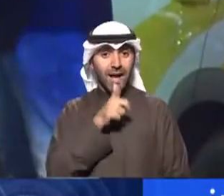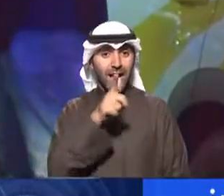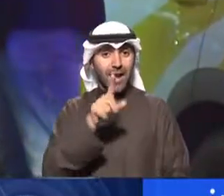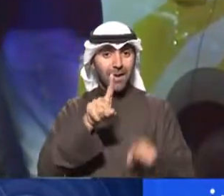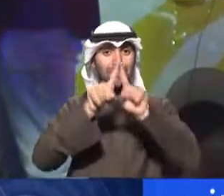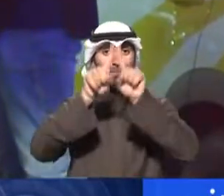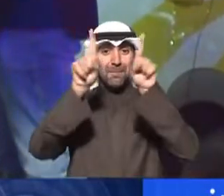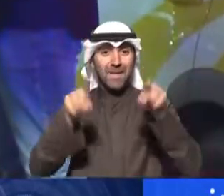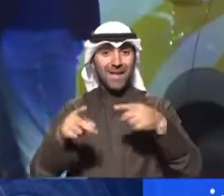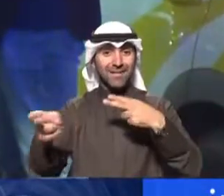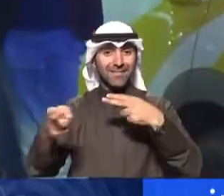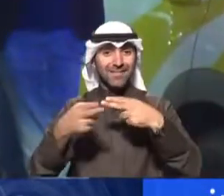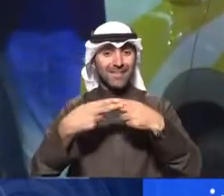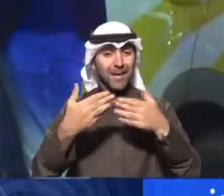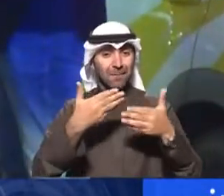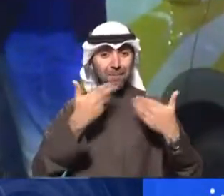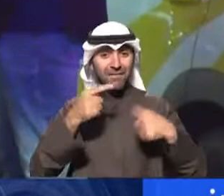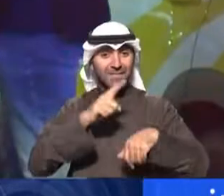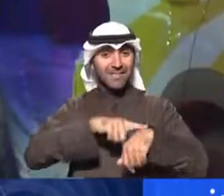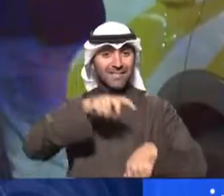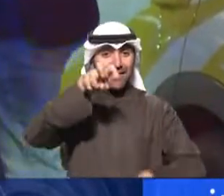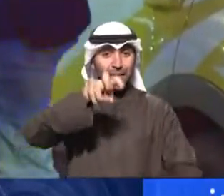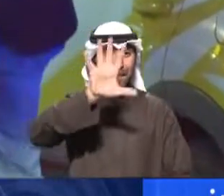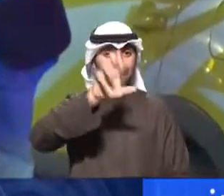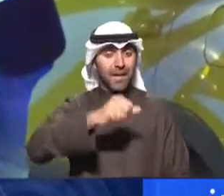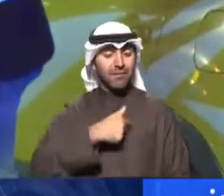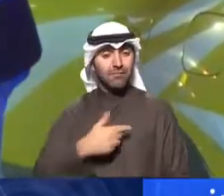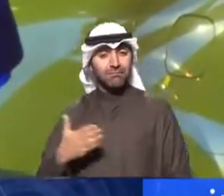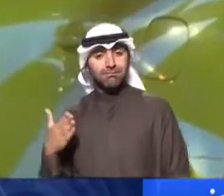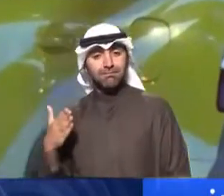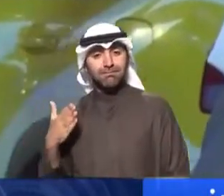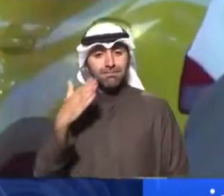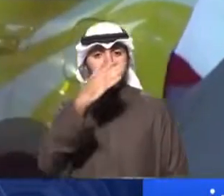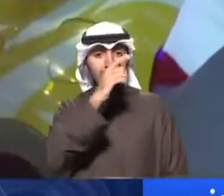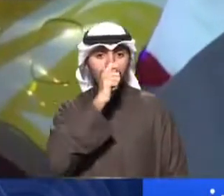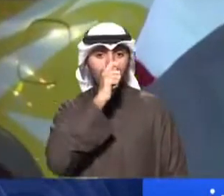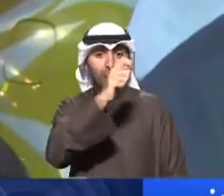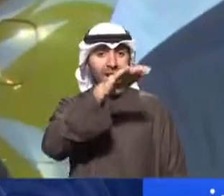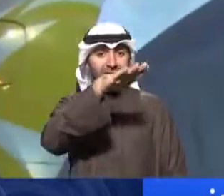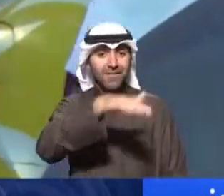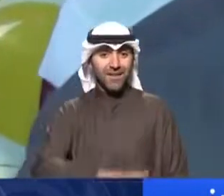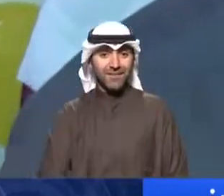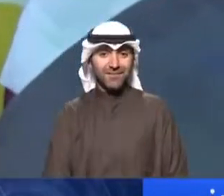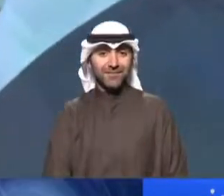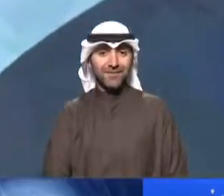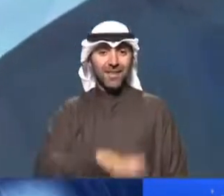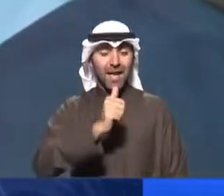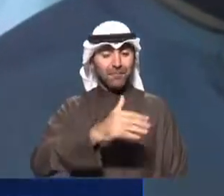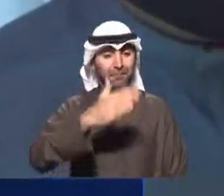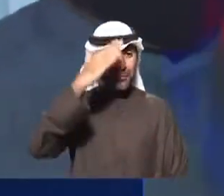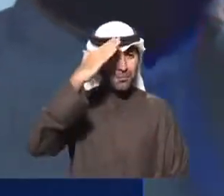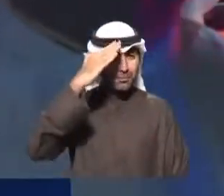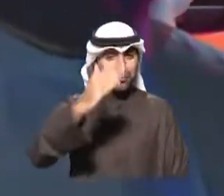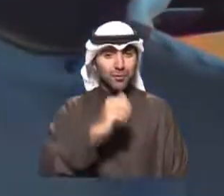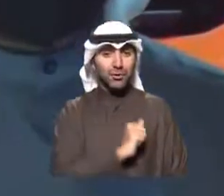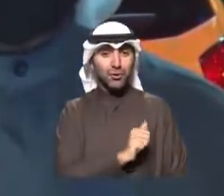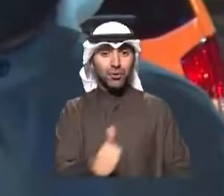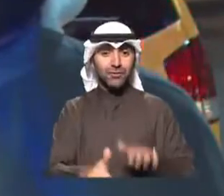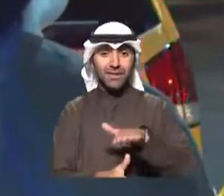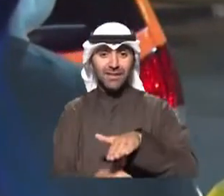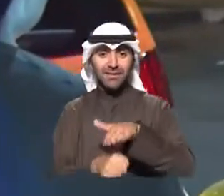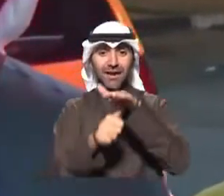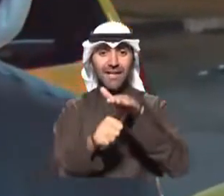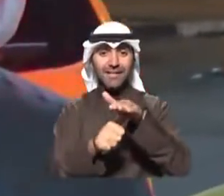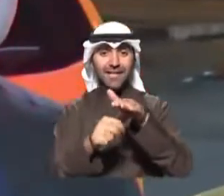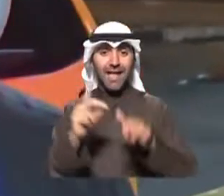يتم غلق محله. كل الشكر والتقدير للسيد إبراهيم السبعان، رئيس طوارئ بلدية محافظة حولي، على